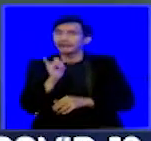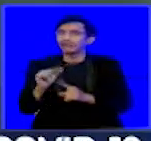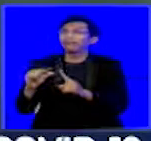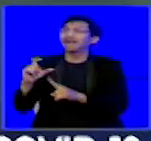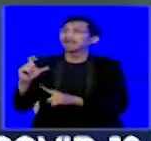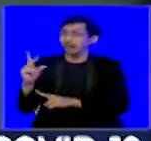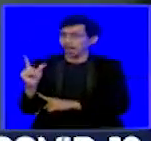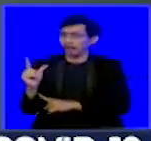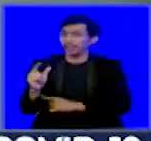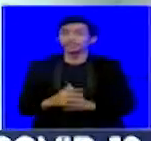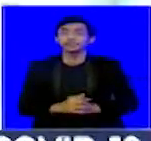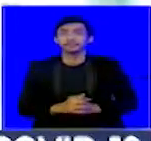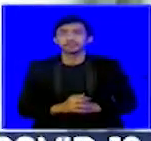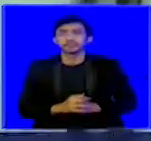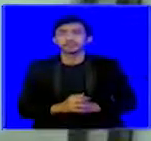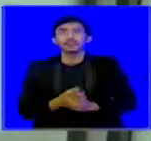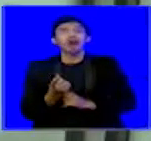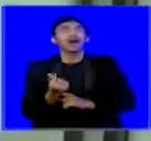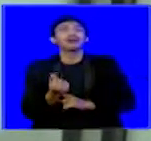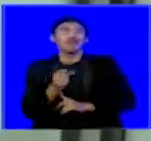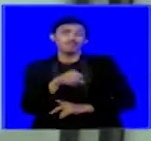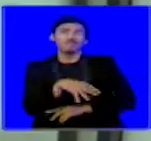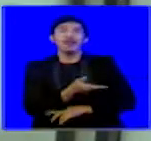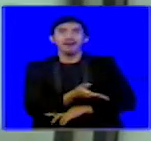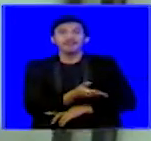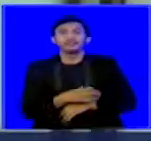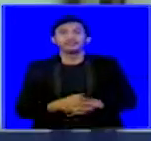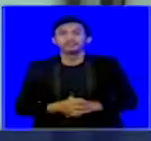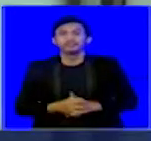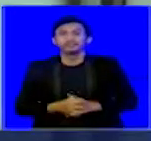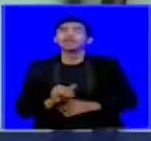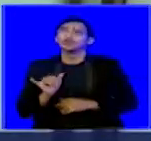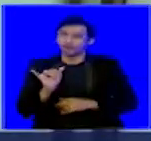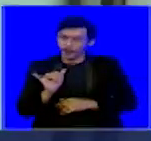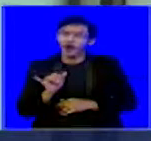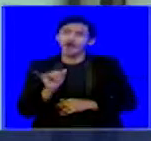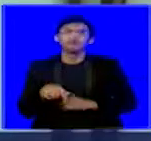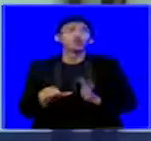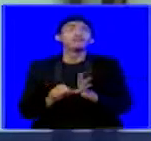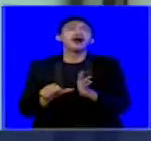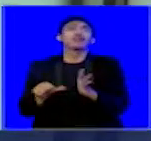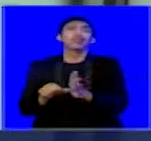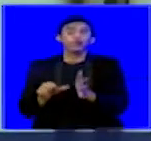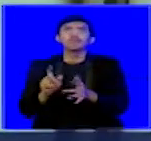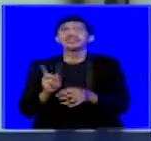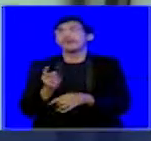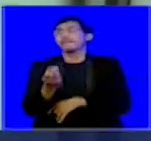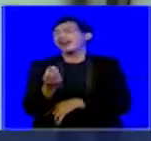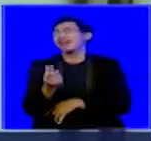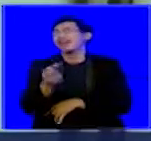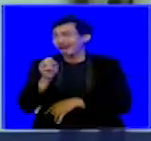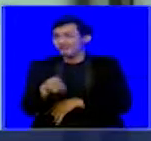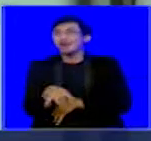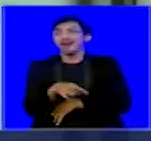dinilai ekonomis. Meringankan beban, ya, tentu dengan akurasi yang baik dan